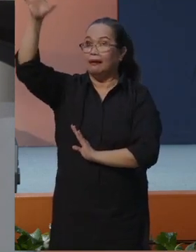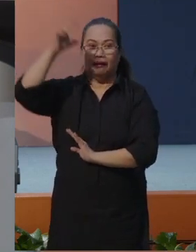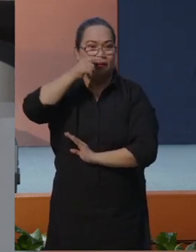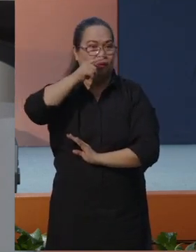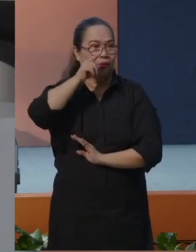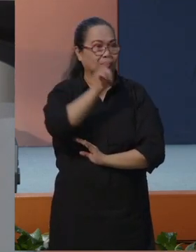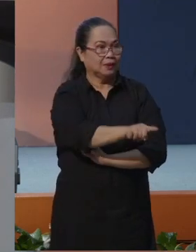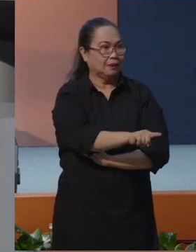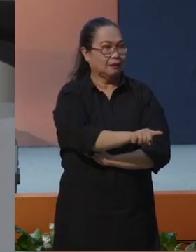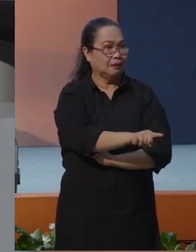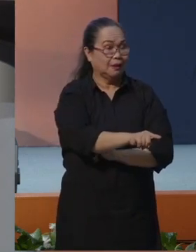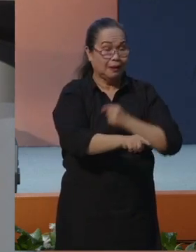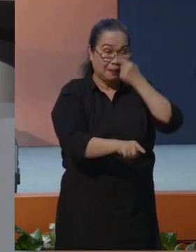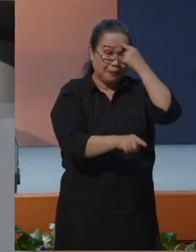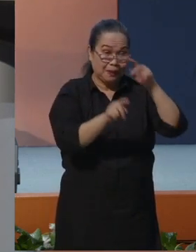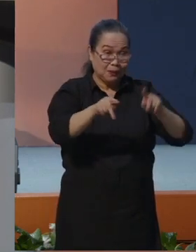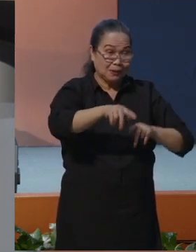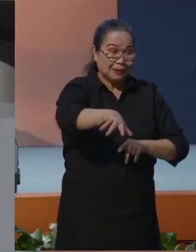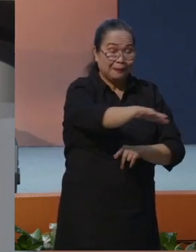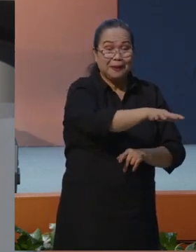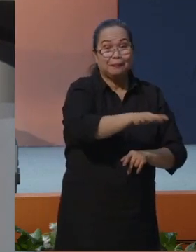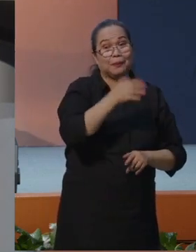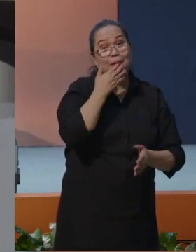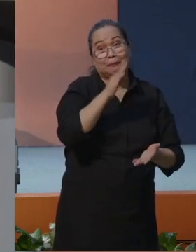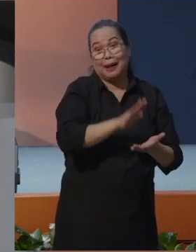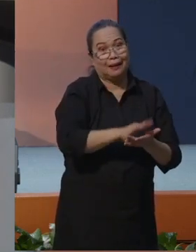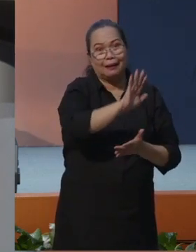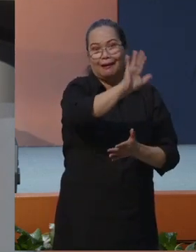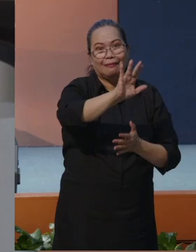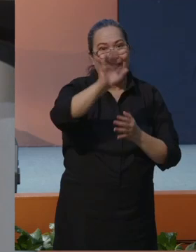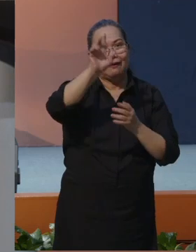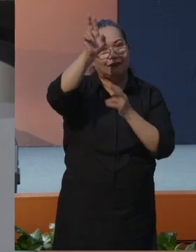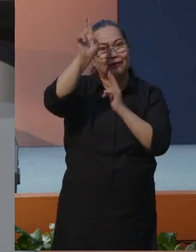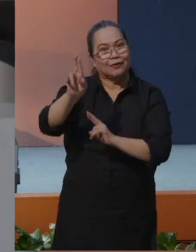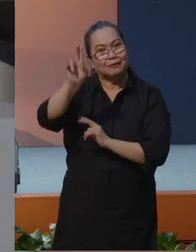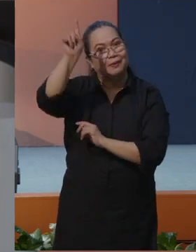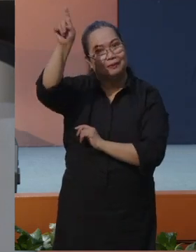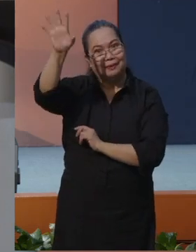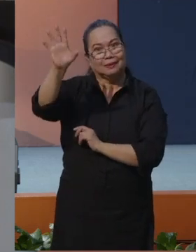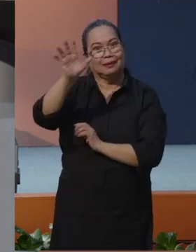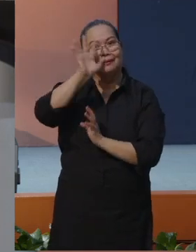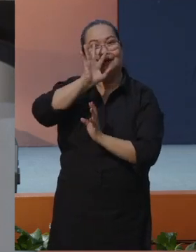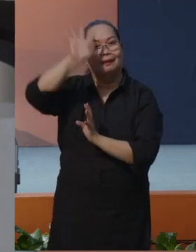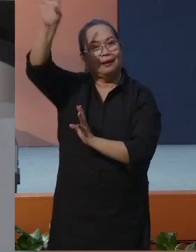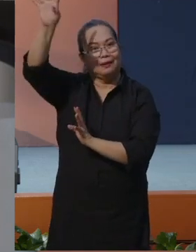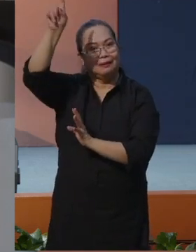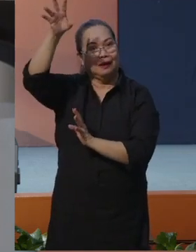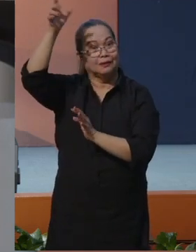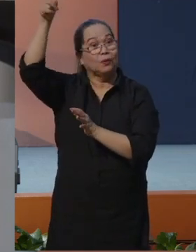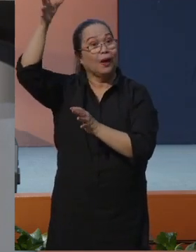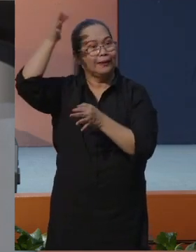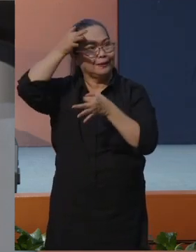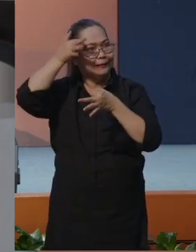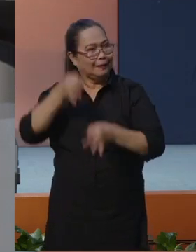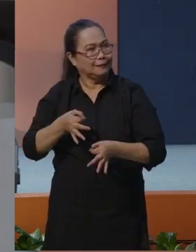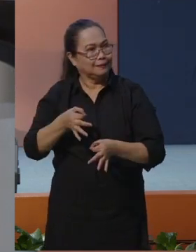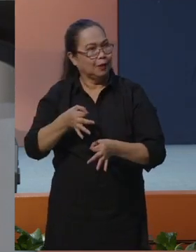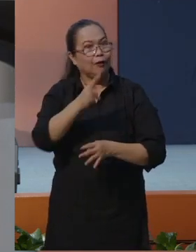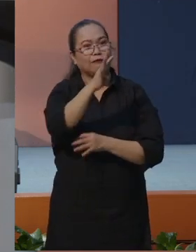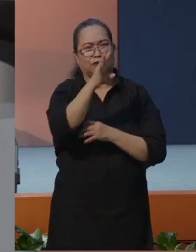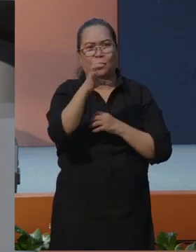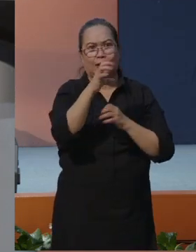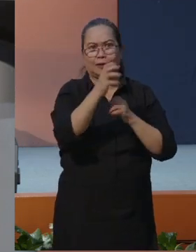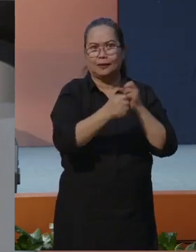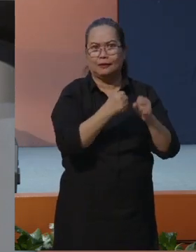commanded. Kinumand ito ng Panginoon sa Genesis 15:18 to 21 pa. Pag